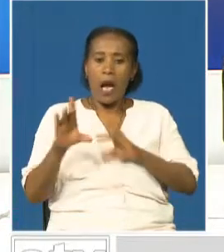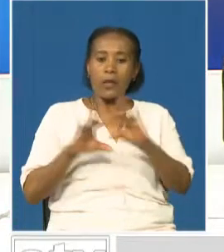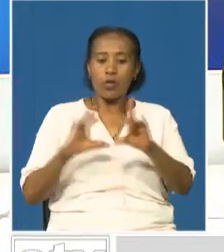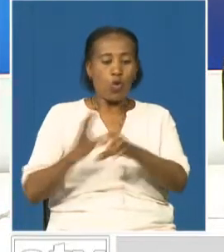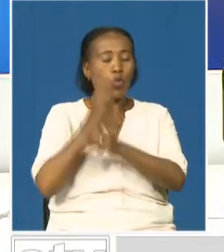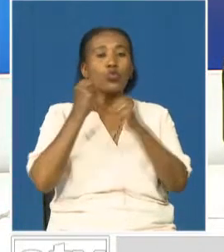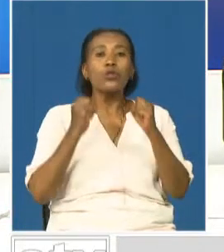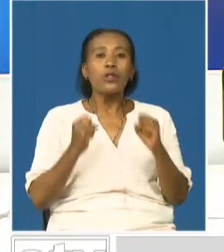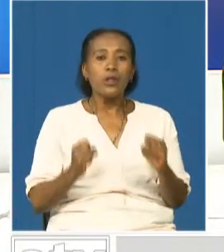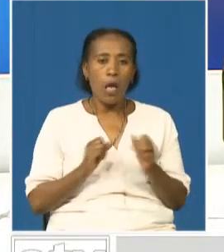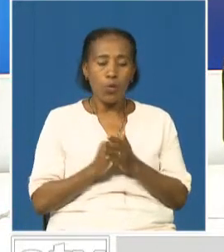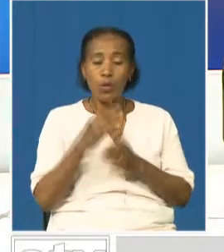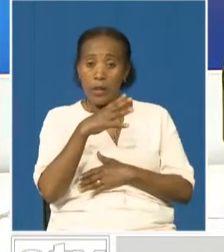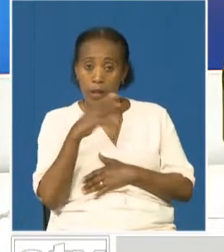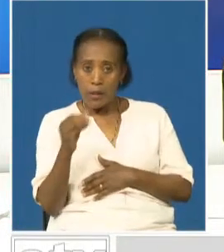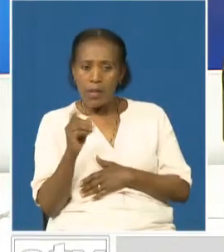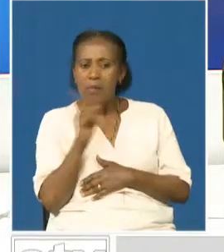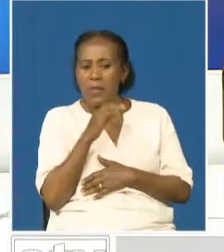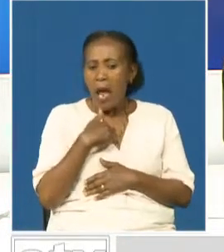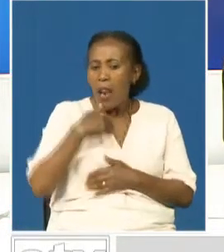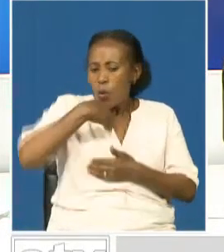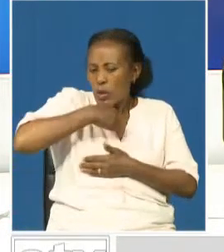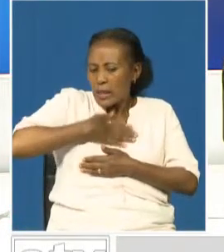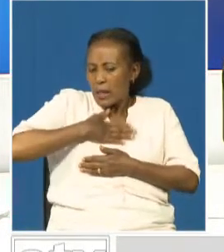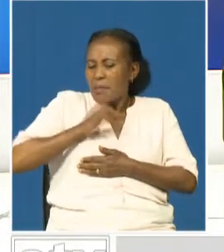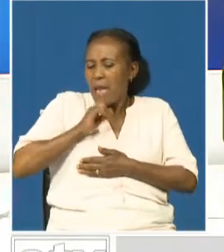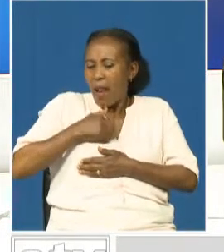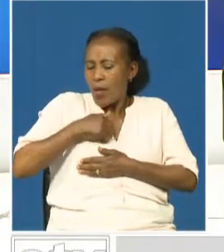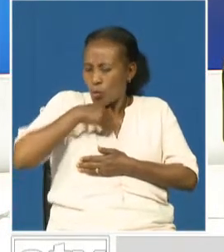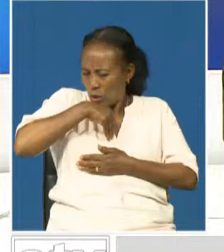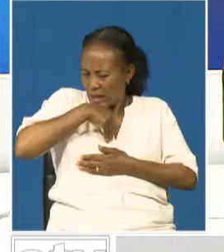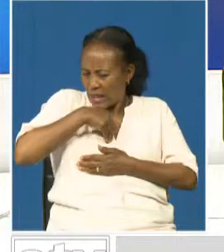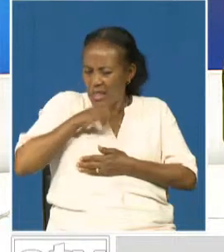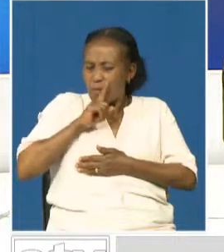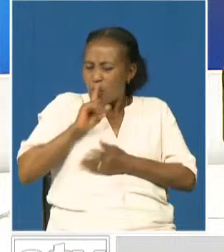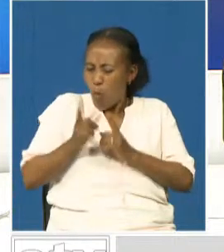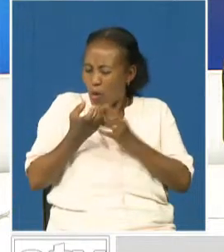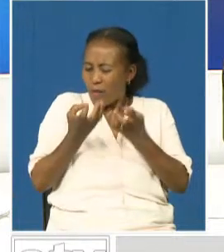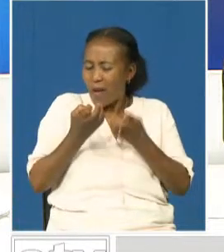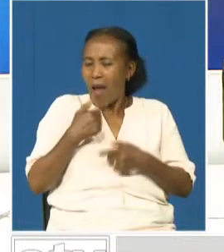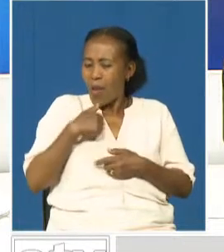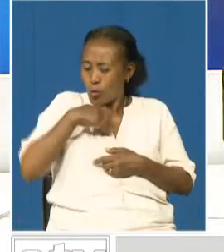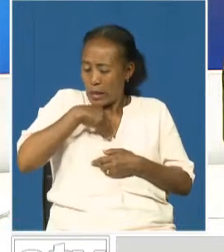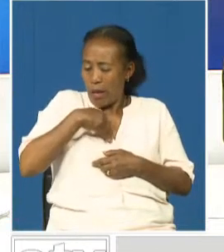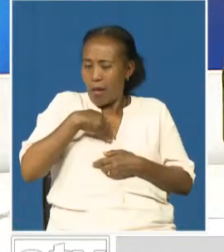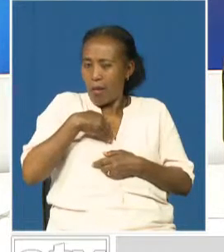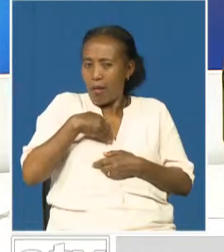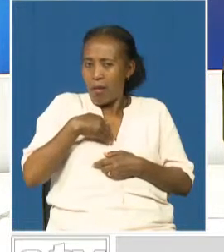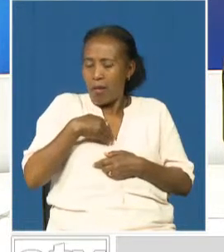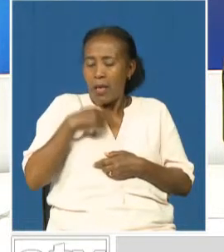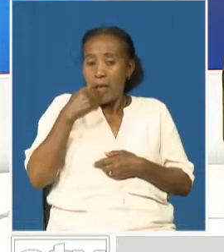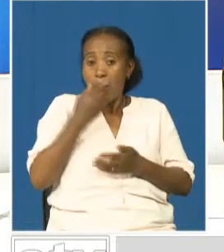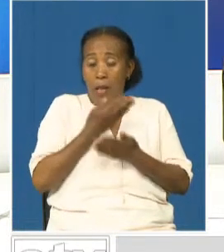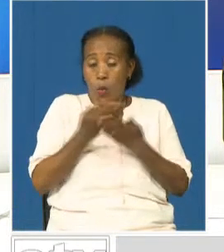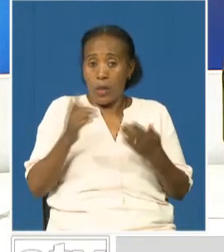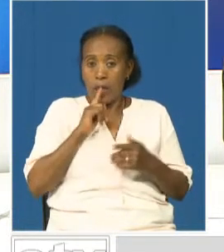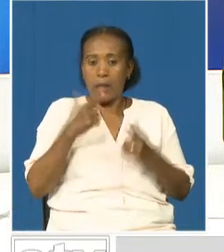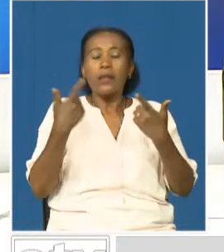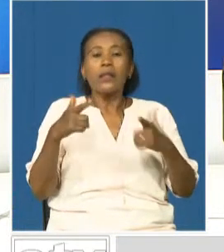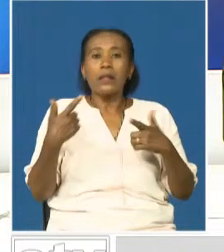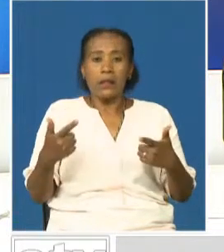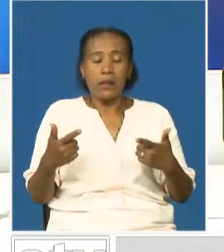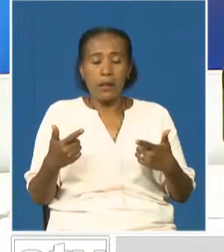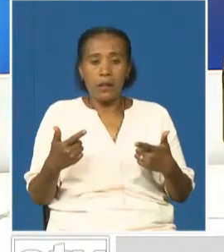አድርገው ሊወስዱት ይችላሉ። እና ምን አለ ውስጤ፣ ምንድን ነው መሆንስ የምፈልገው የሚለውን